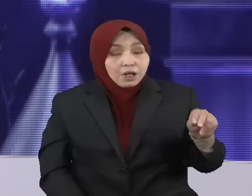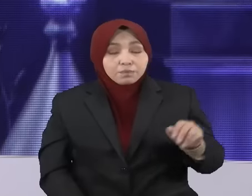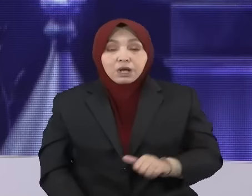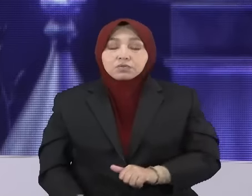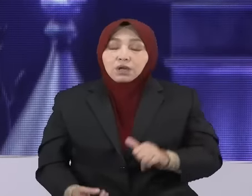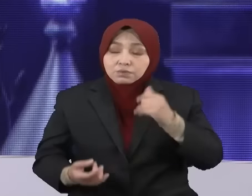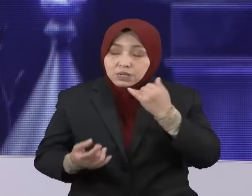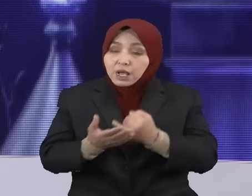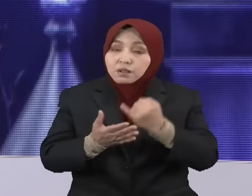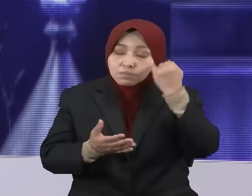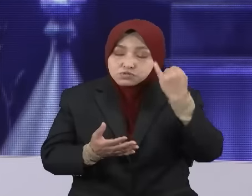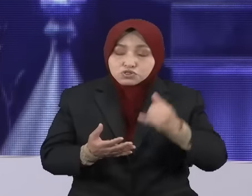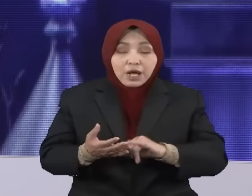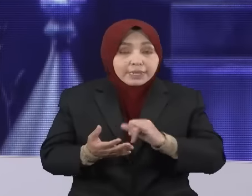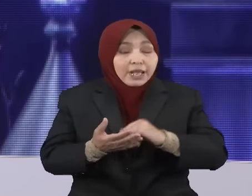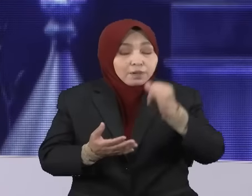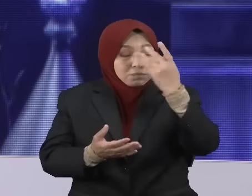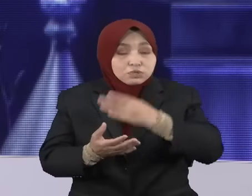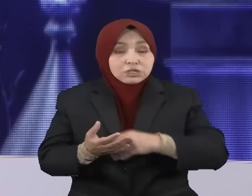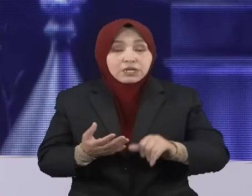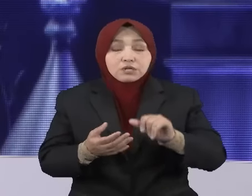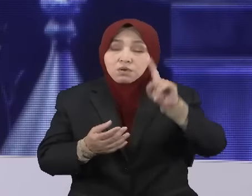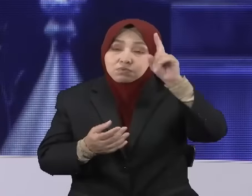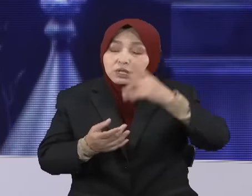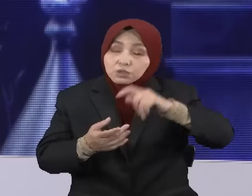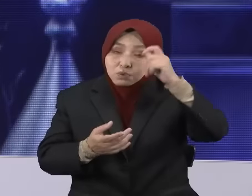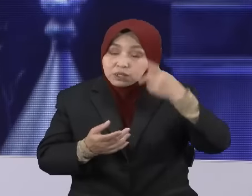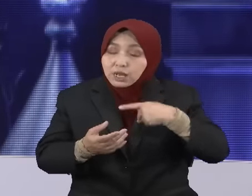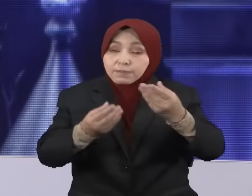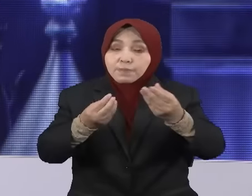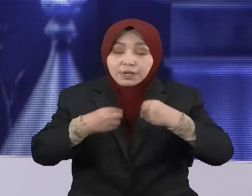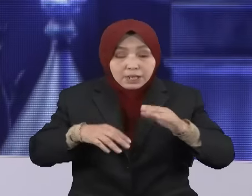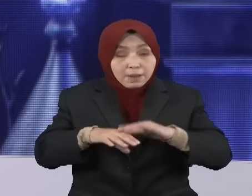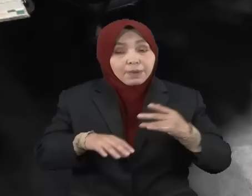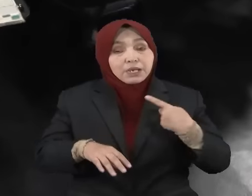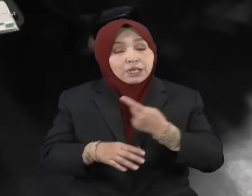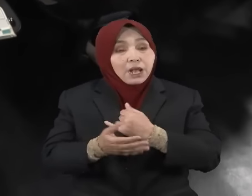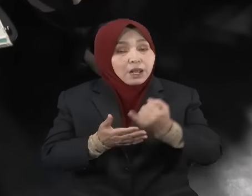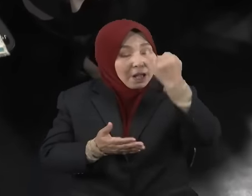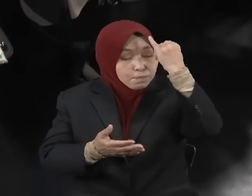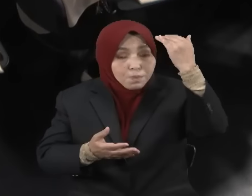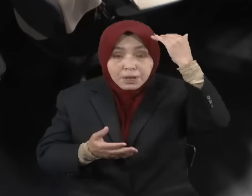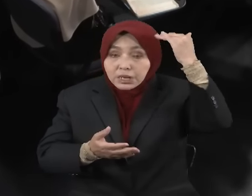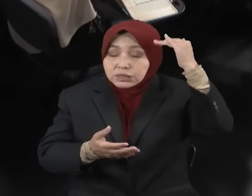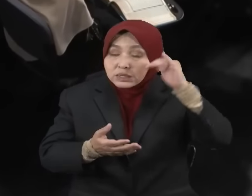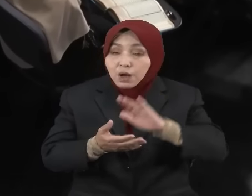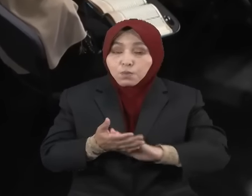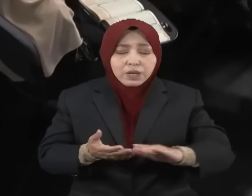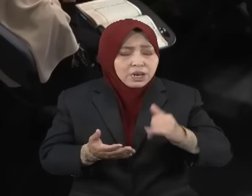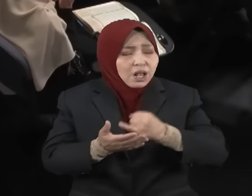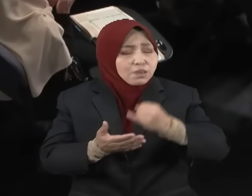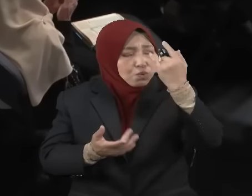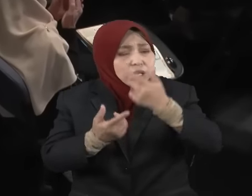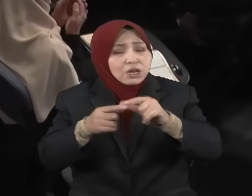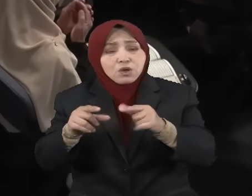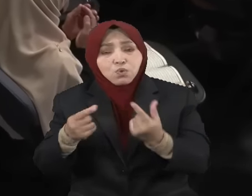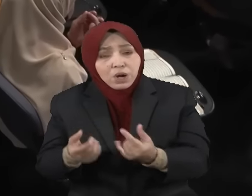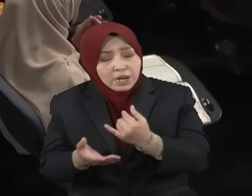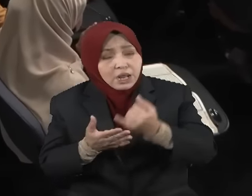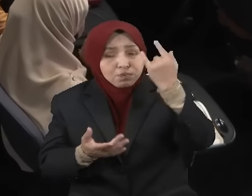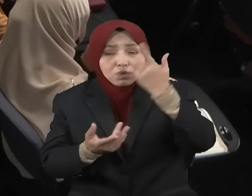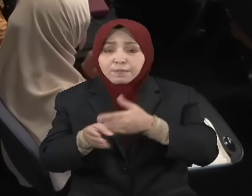tayyiba wa amalan mutaqabbala. Ya Allah, Tuhan kami, kurniakanlah kepada kami ilmu pengetahuan, ya Allah, ilmu daripada Al-Quran, ilmu